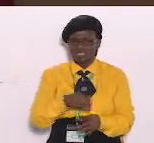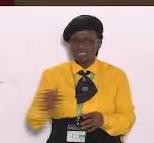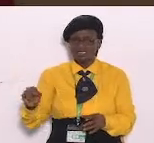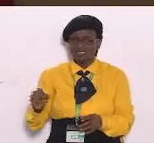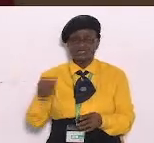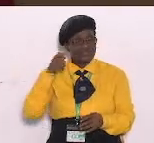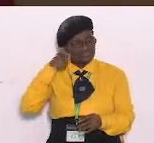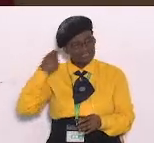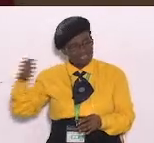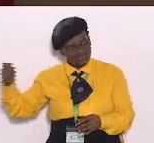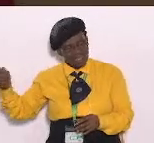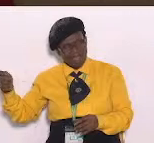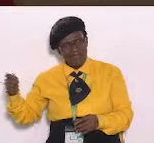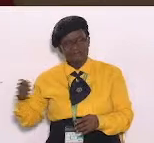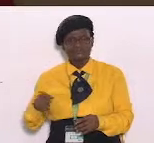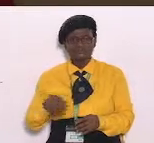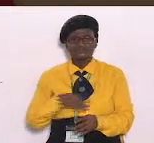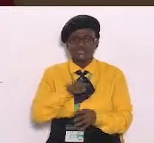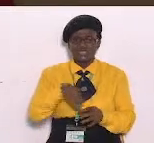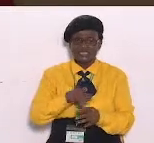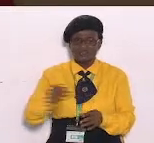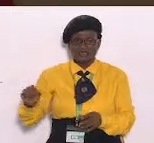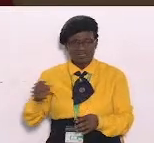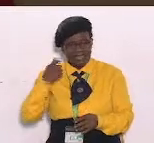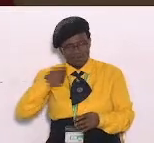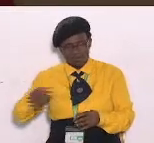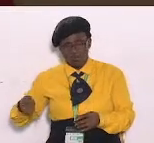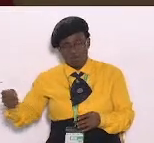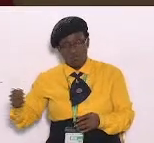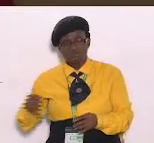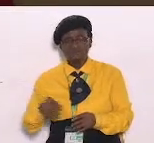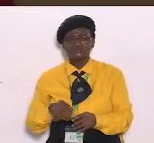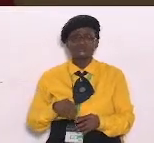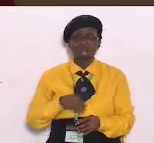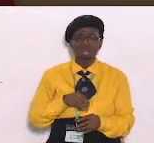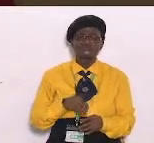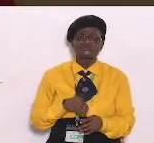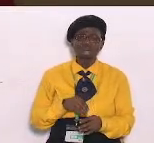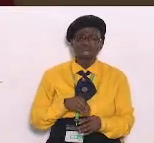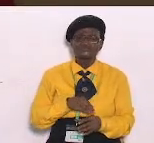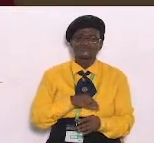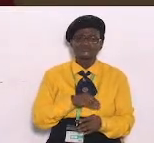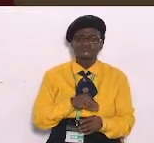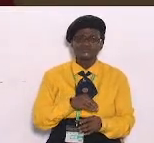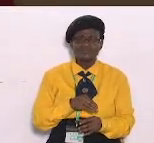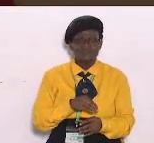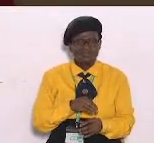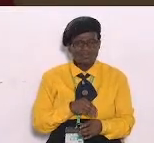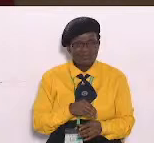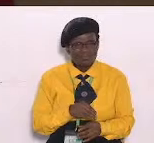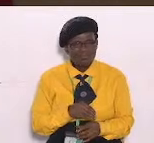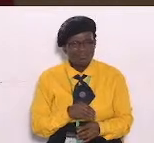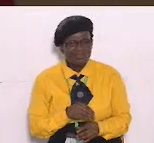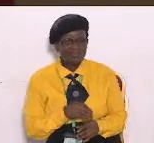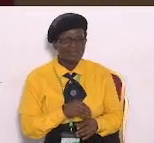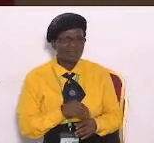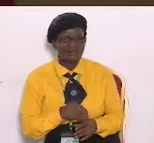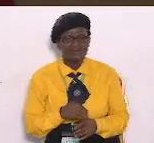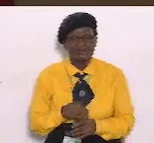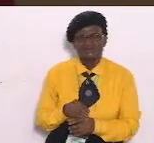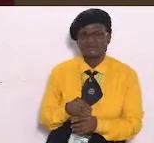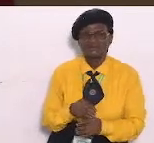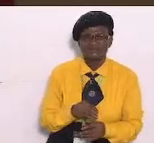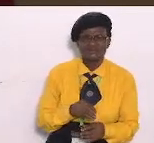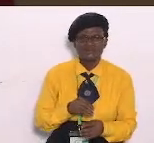toi inclu l'or et l'argent il lui a